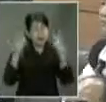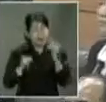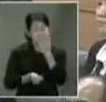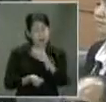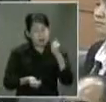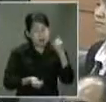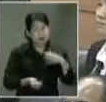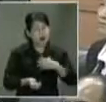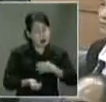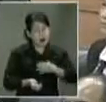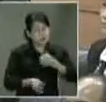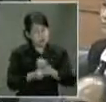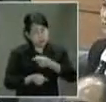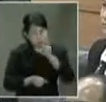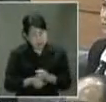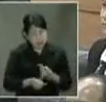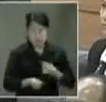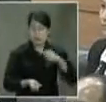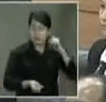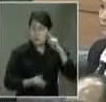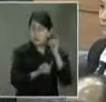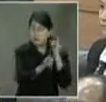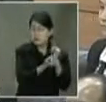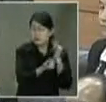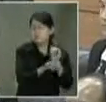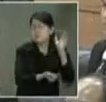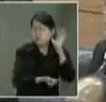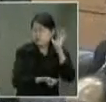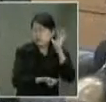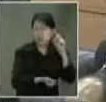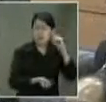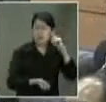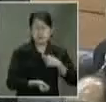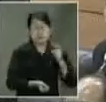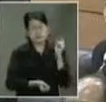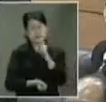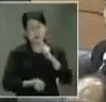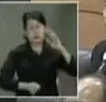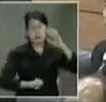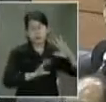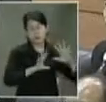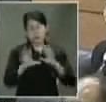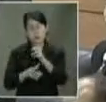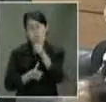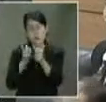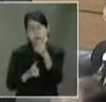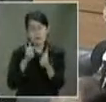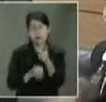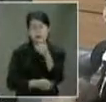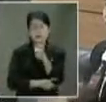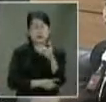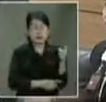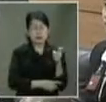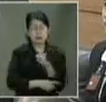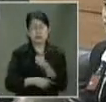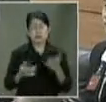ใกล้ชิดหรือไม่ก็แล้วแต่ท่านได้สั่งฆ่าและทำร้ายประชาชนอย่างชัดเจนนาย